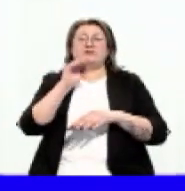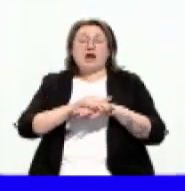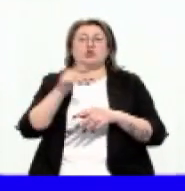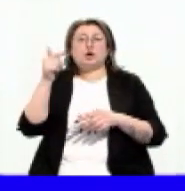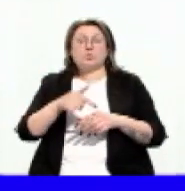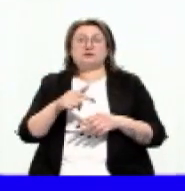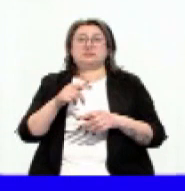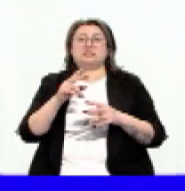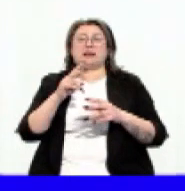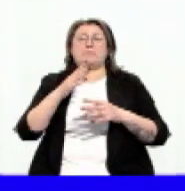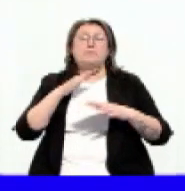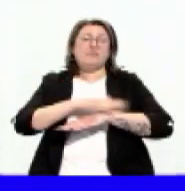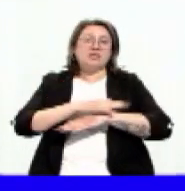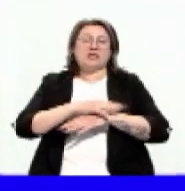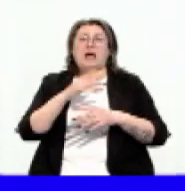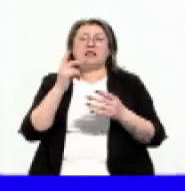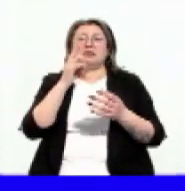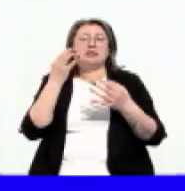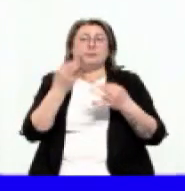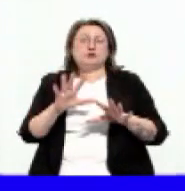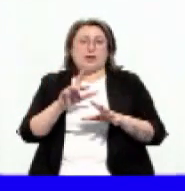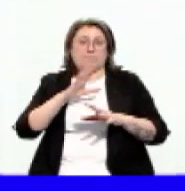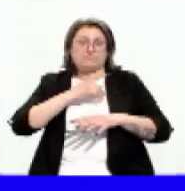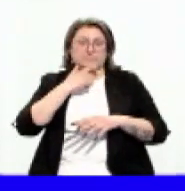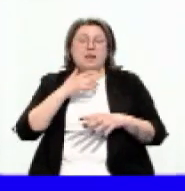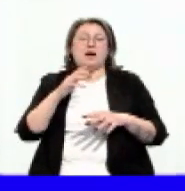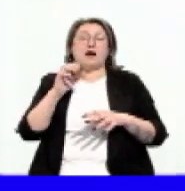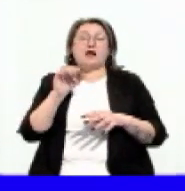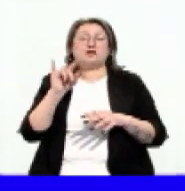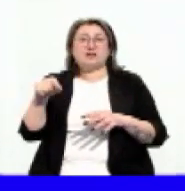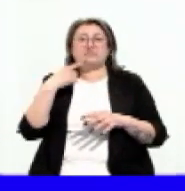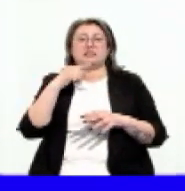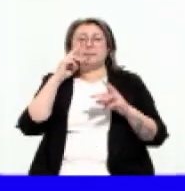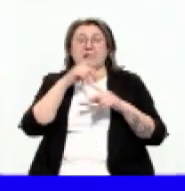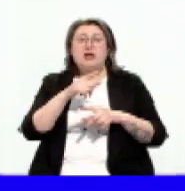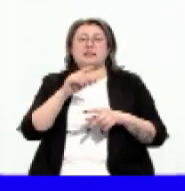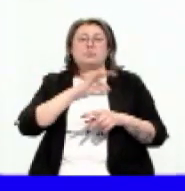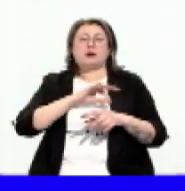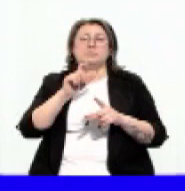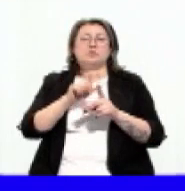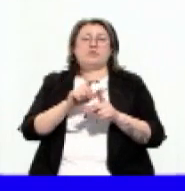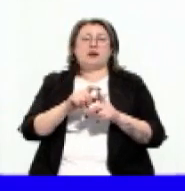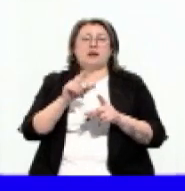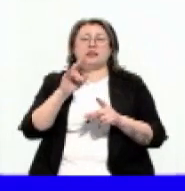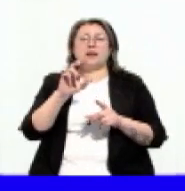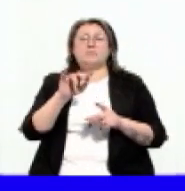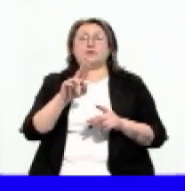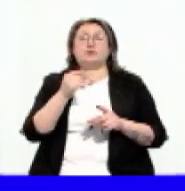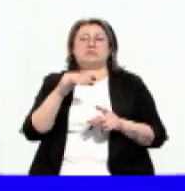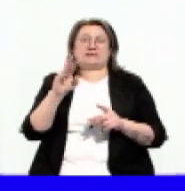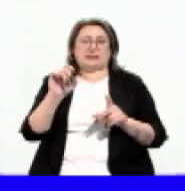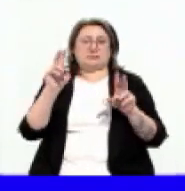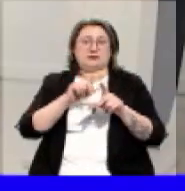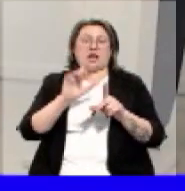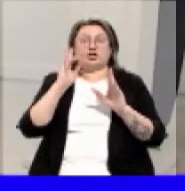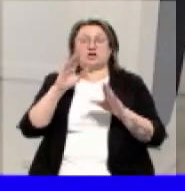факты грубости и некорректного поведения не допускал. При этом Ержанов указал на неправильное применение им выражения «не быкуйте» по